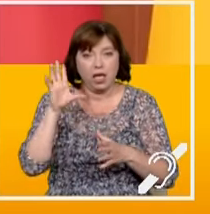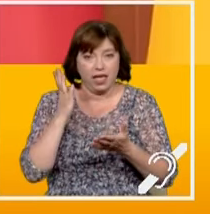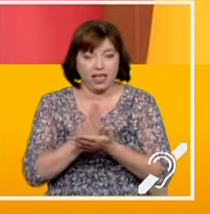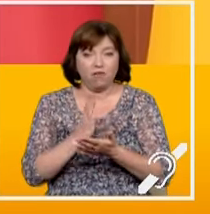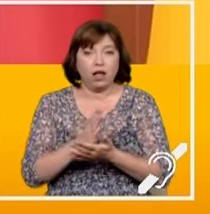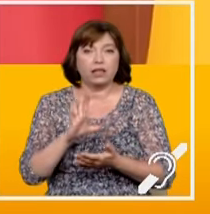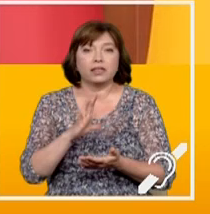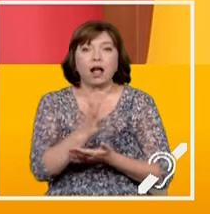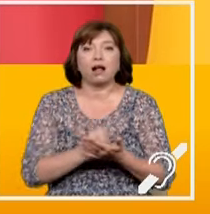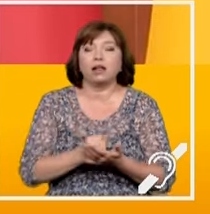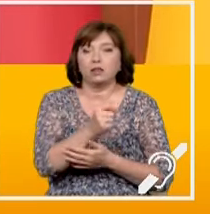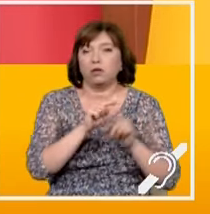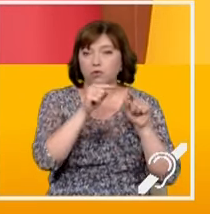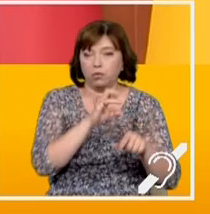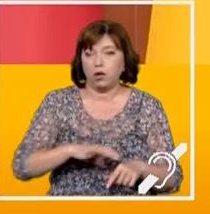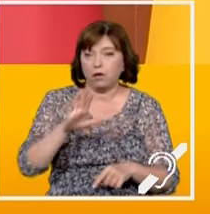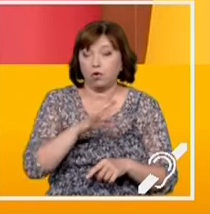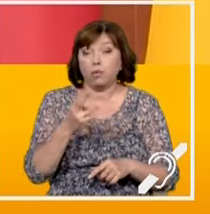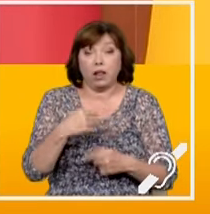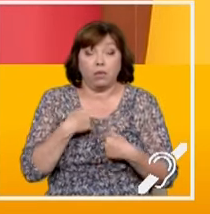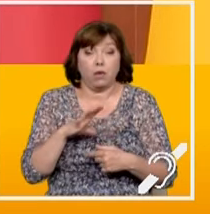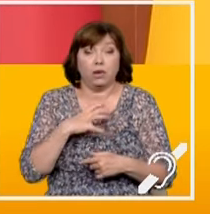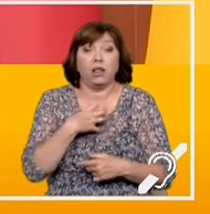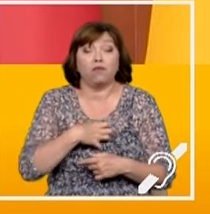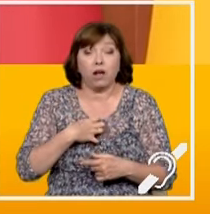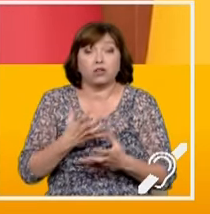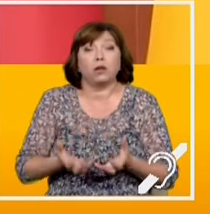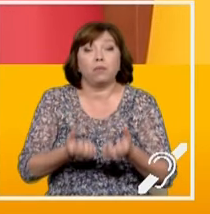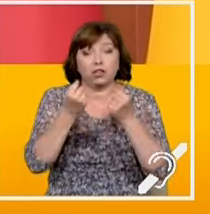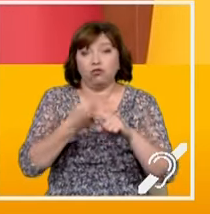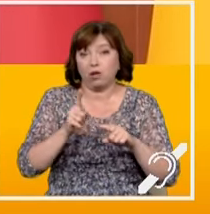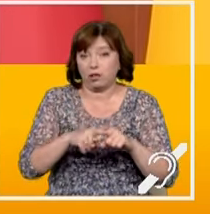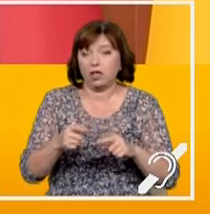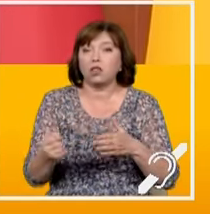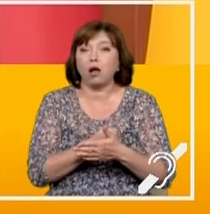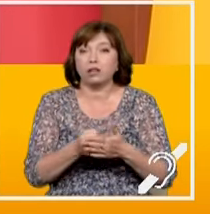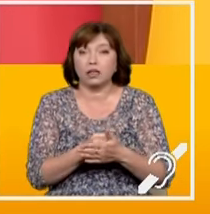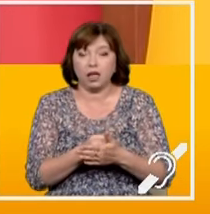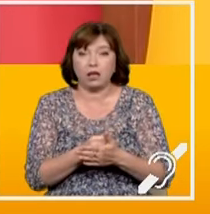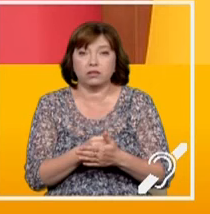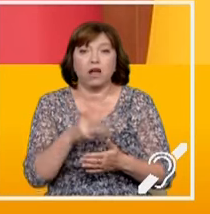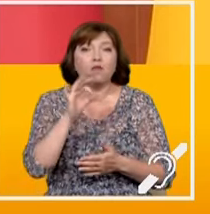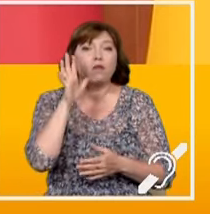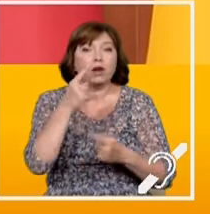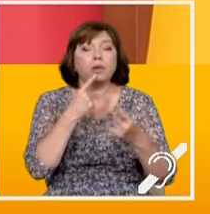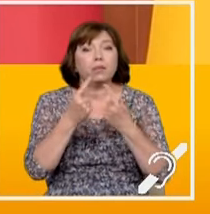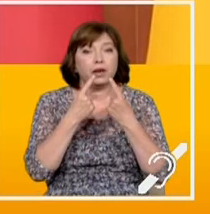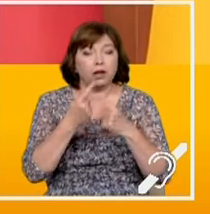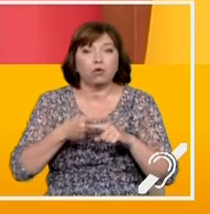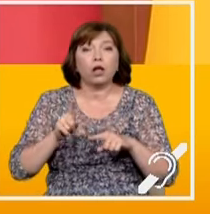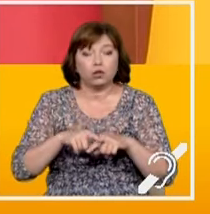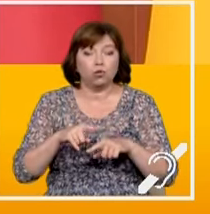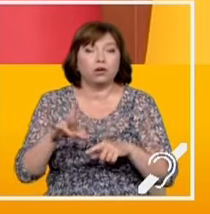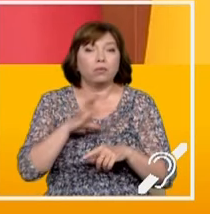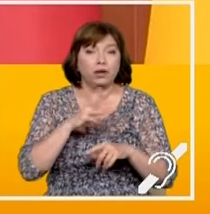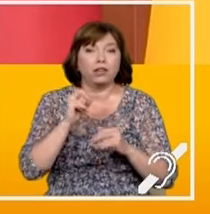la aderarea europeană. Pentru mine a fost important să sprijin acest demers în cadrul discuțiilor pe care le-am purtat